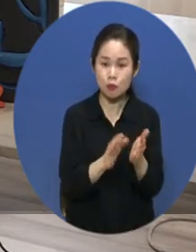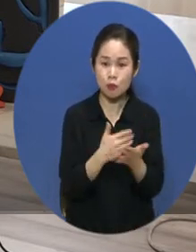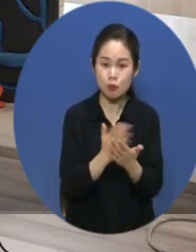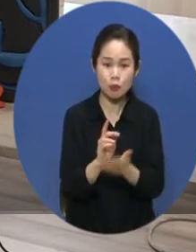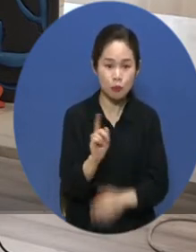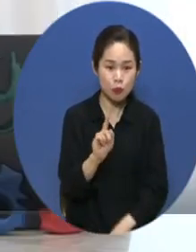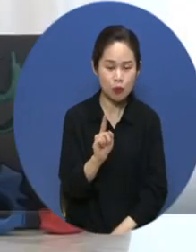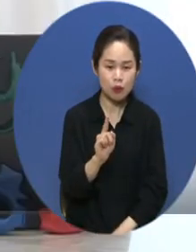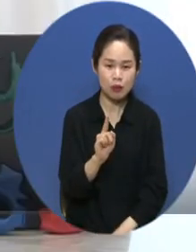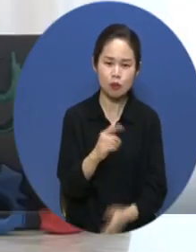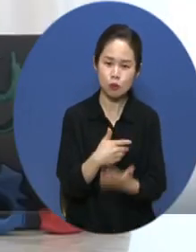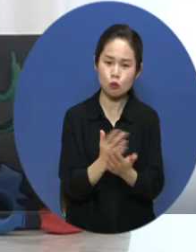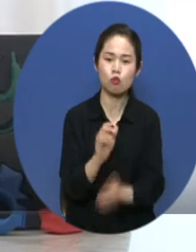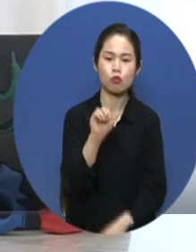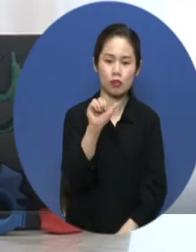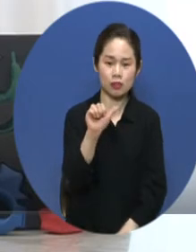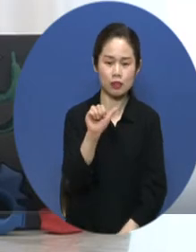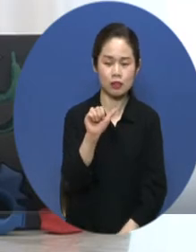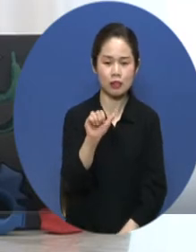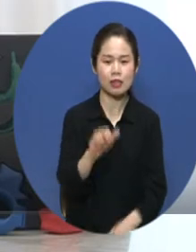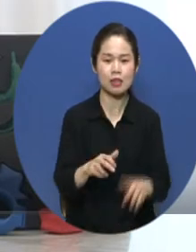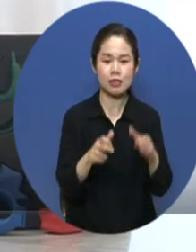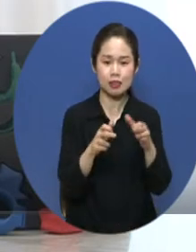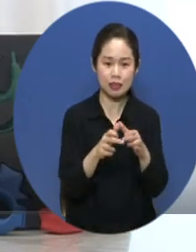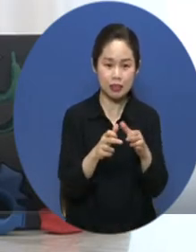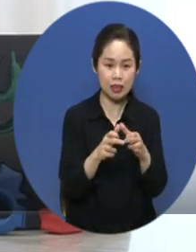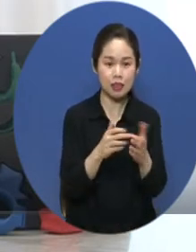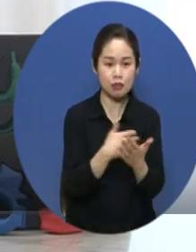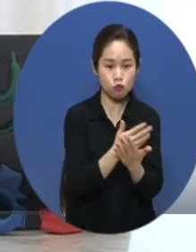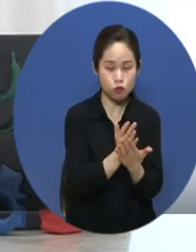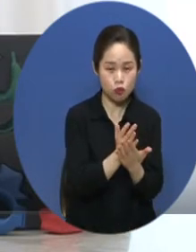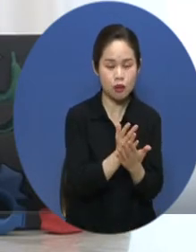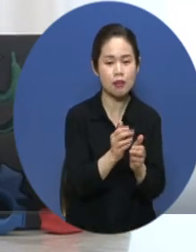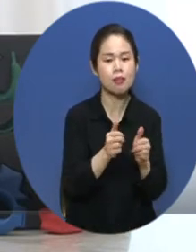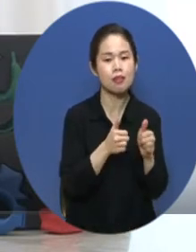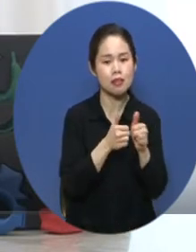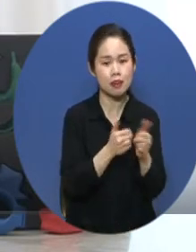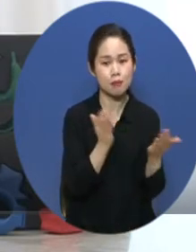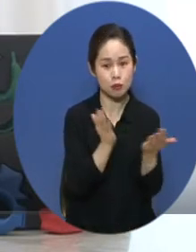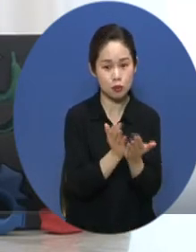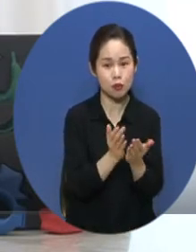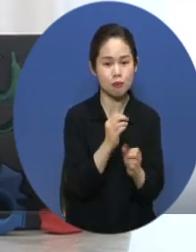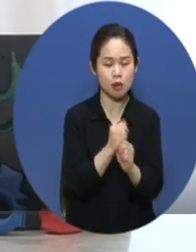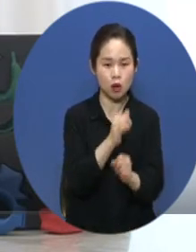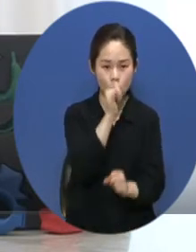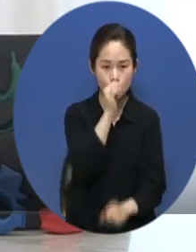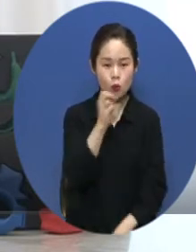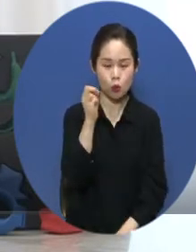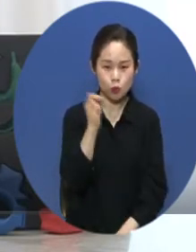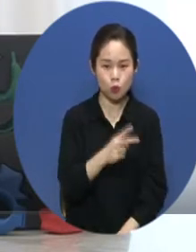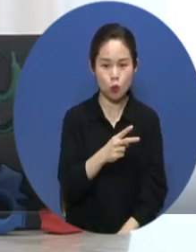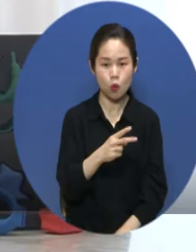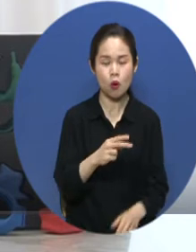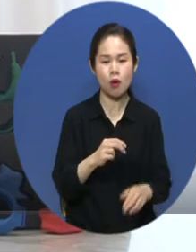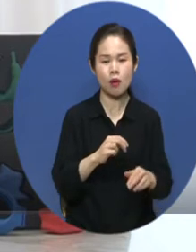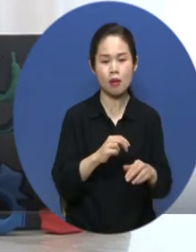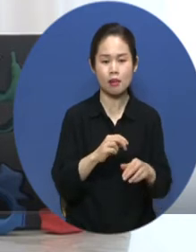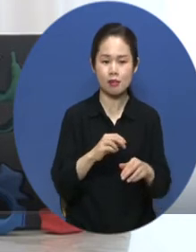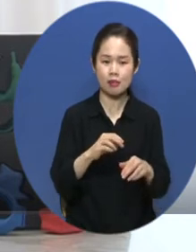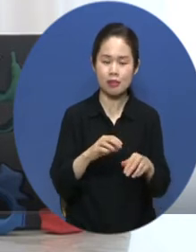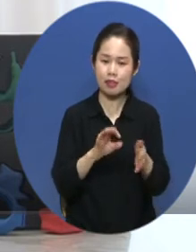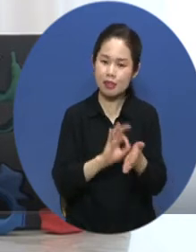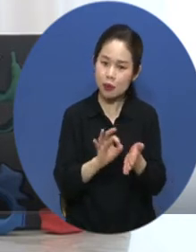종류가 되는데요. 장애 유형에 따라 구분이 되는 부분이 있고요. 그리고 활용하는 부분에 있어서